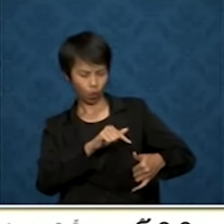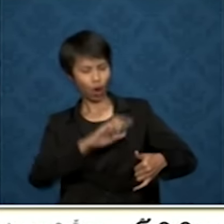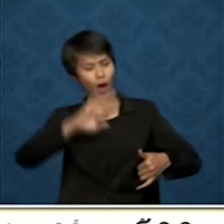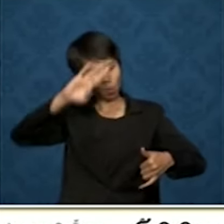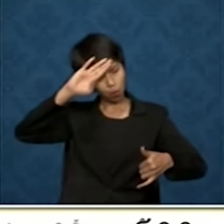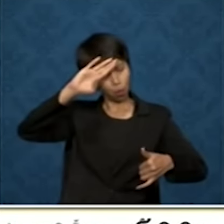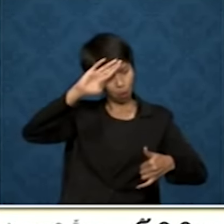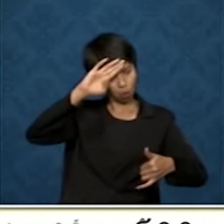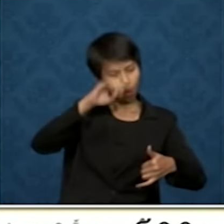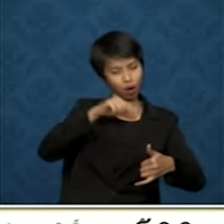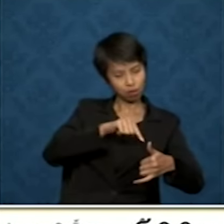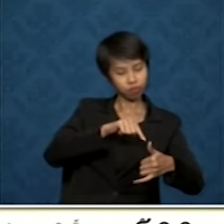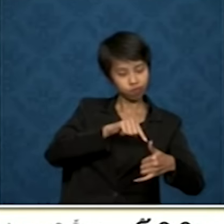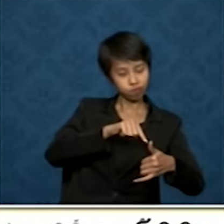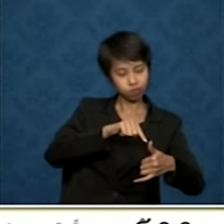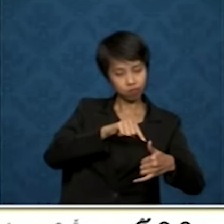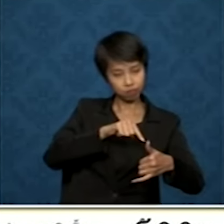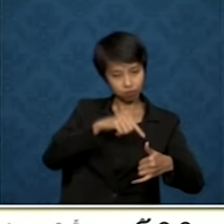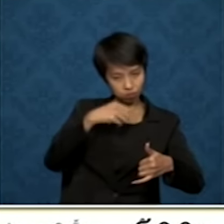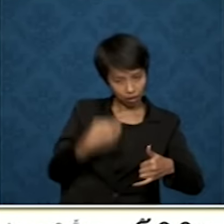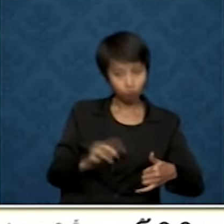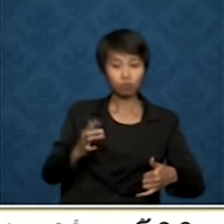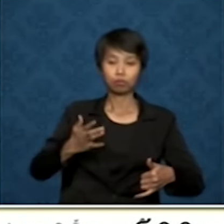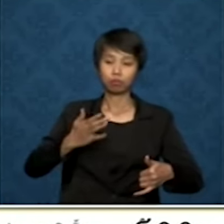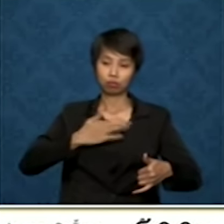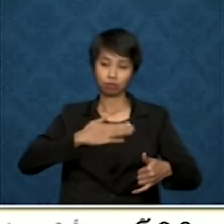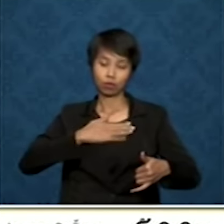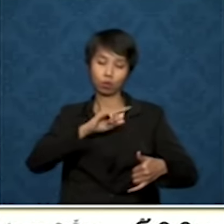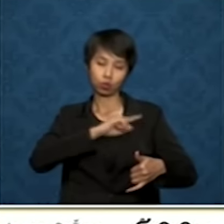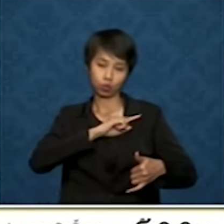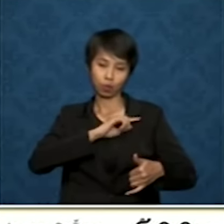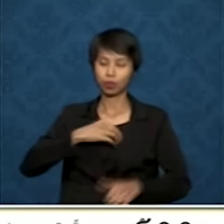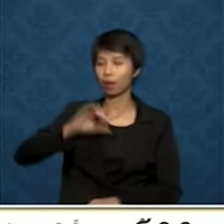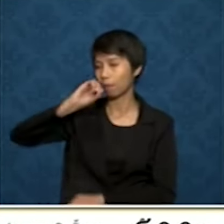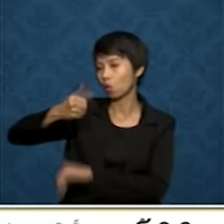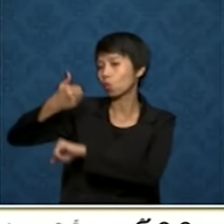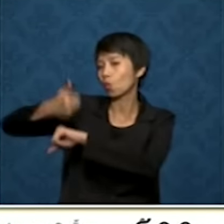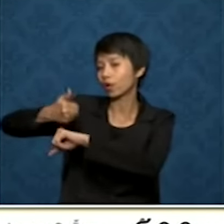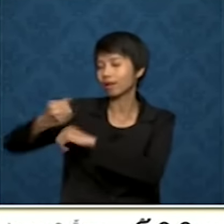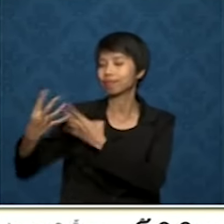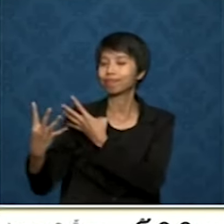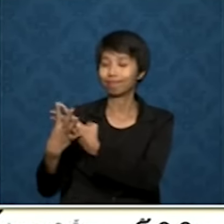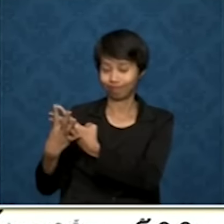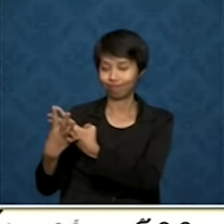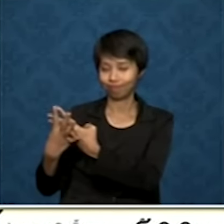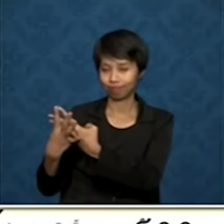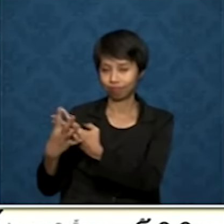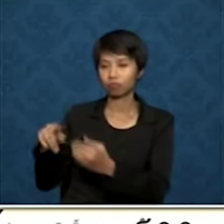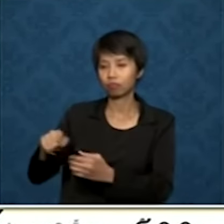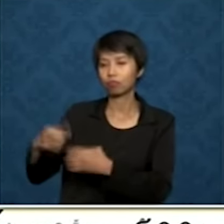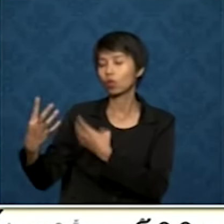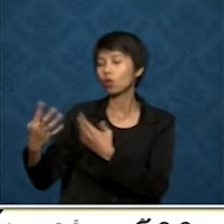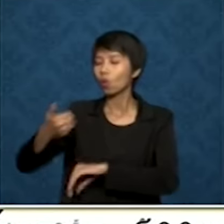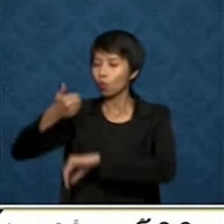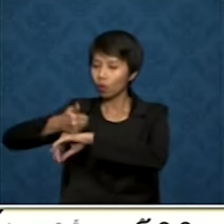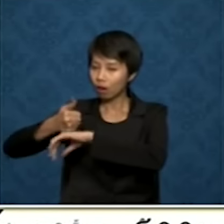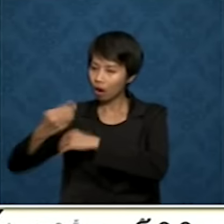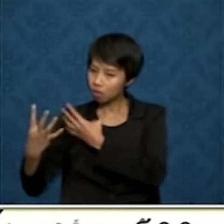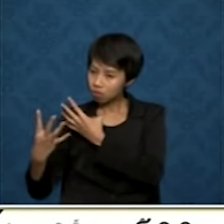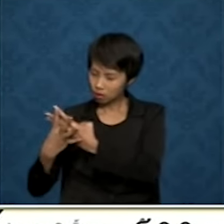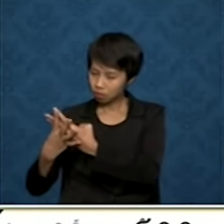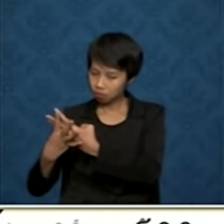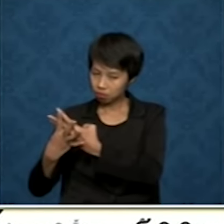มีคนป่วยล่ะมีผู้ต้องขังป่วยให้ผู้คุมเนี่ยนะครับไปแจ้งกับผบเลนจำผบนจัเนี่ยมีหน้าที่ที่จะต้อง